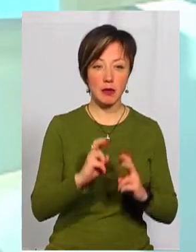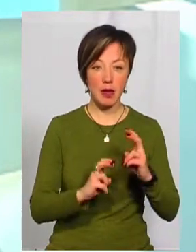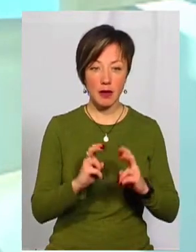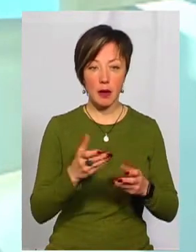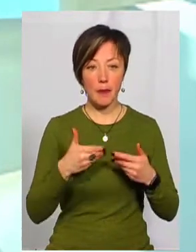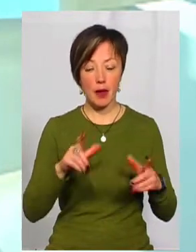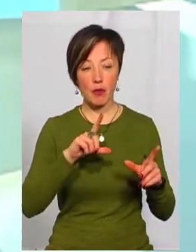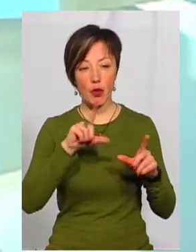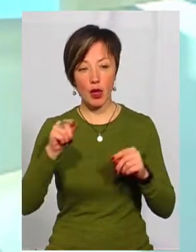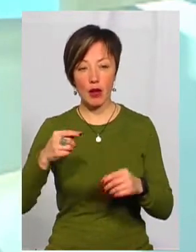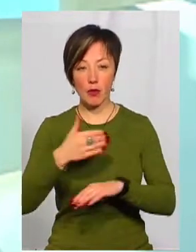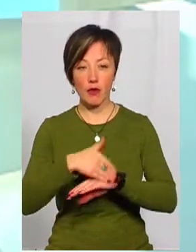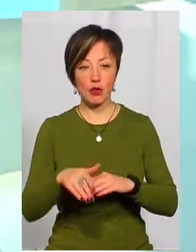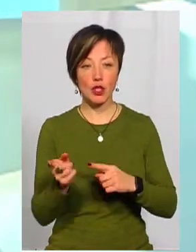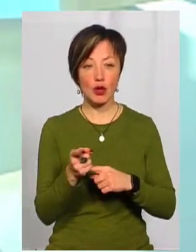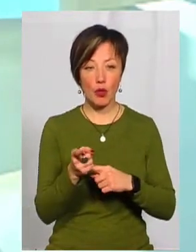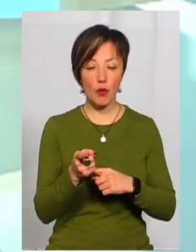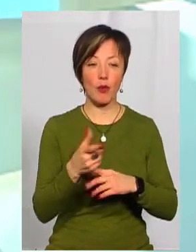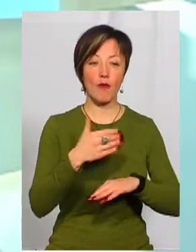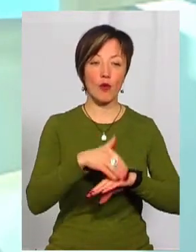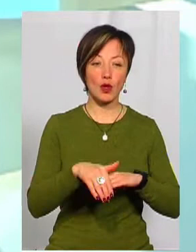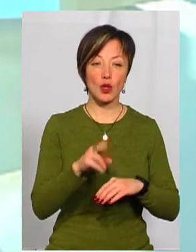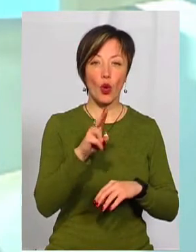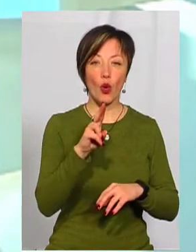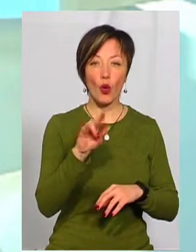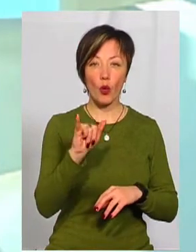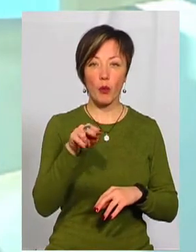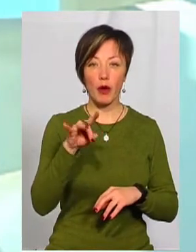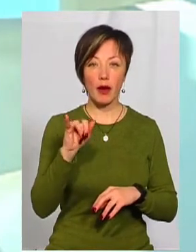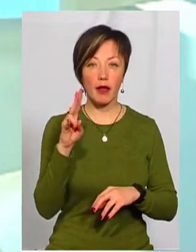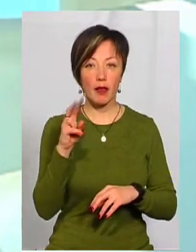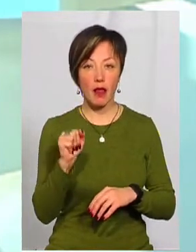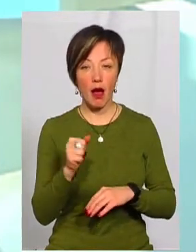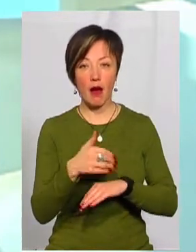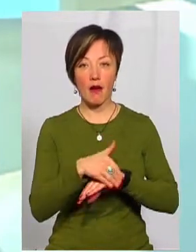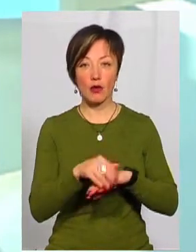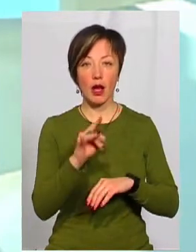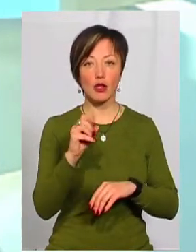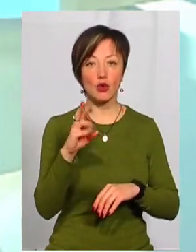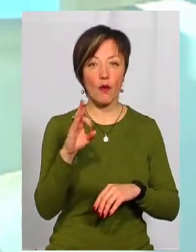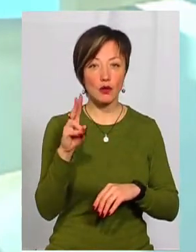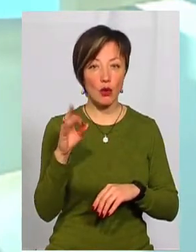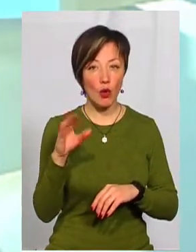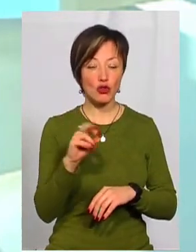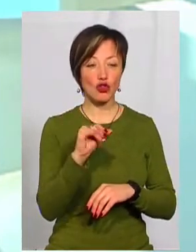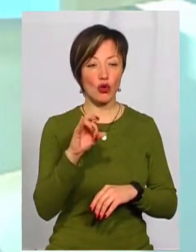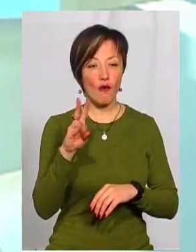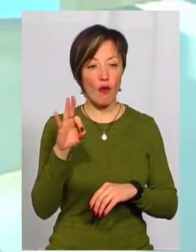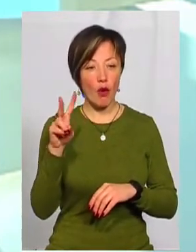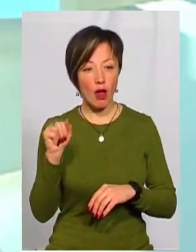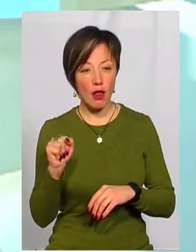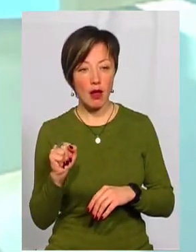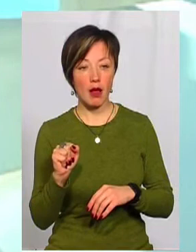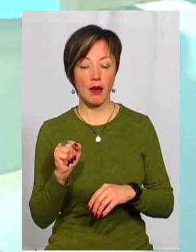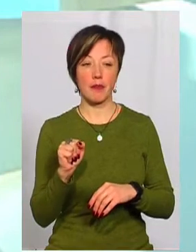підприємства, ми поїхали по вулиці Тернопільській, поїхали по вулиці Купріна, вулиця Маршала Красовського, Чорновола, з Чорновола